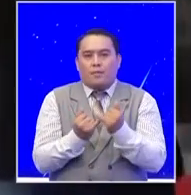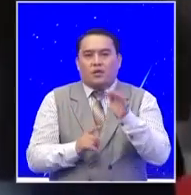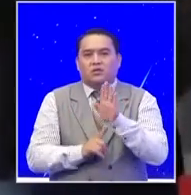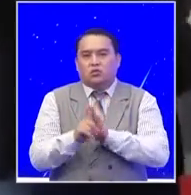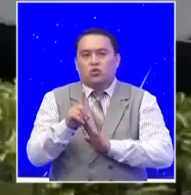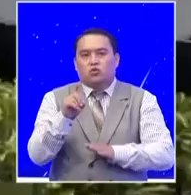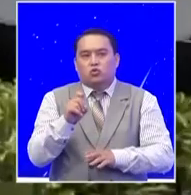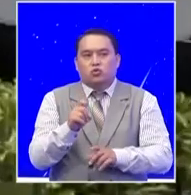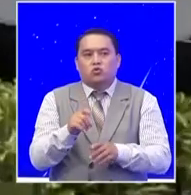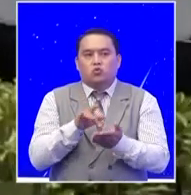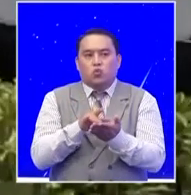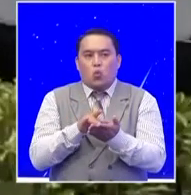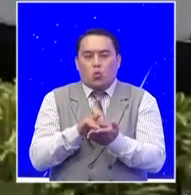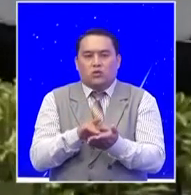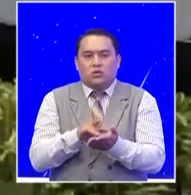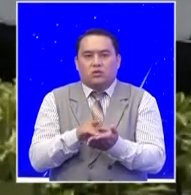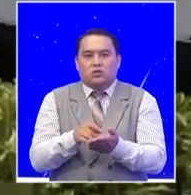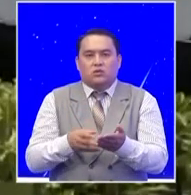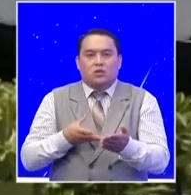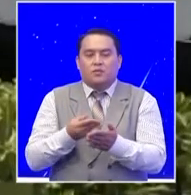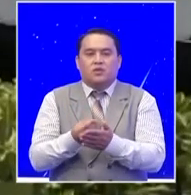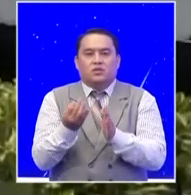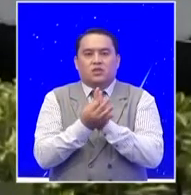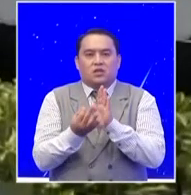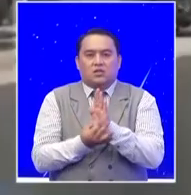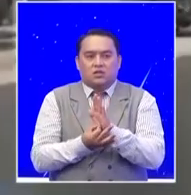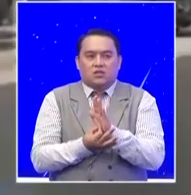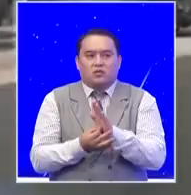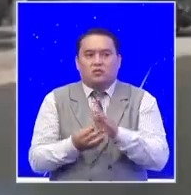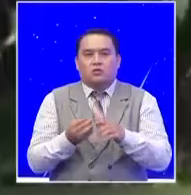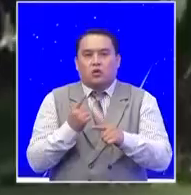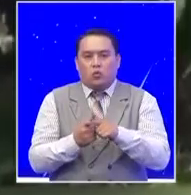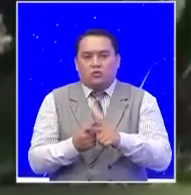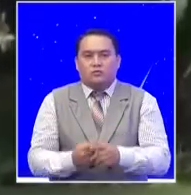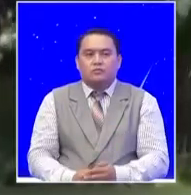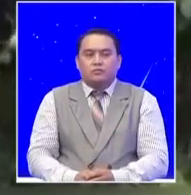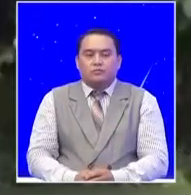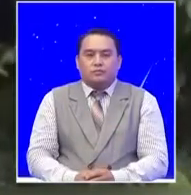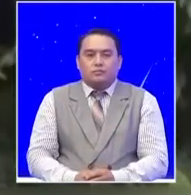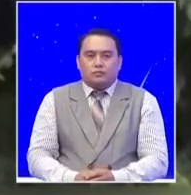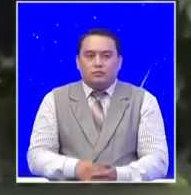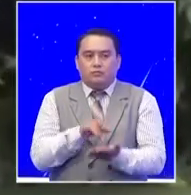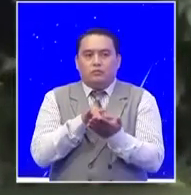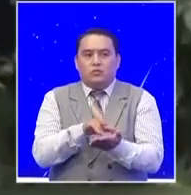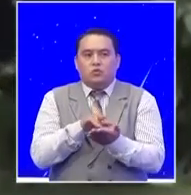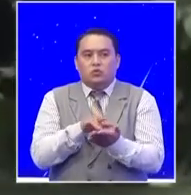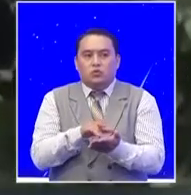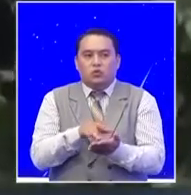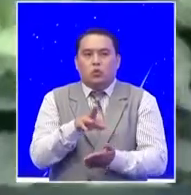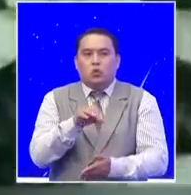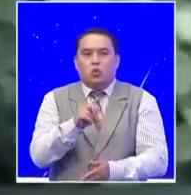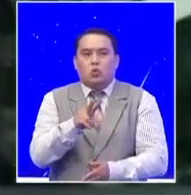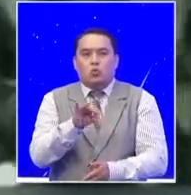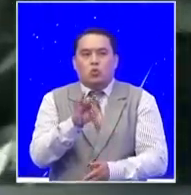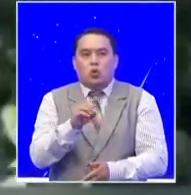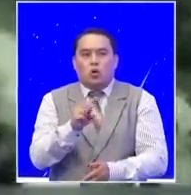бері 100-ден аса туристтің коронавирусқа тапсырған тесті оң нәтиже көрсеткен. Туризмы тұралыған Конго халқы күн көріс үшін